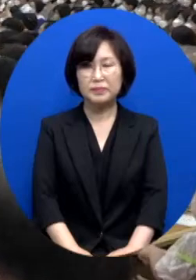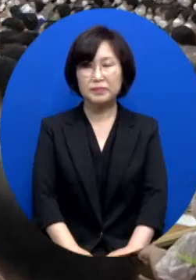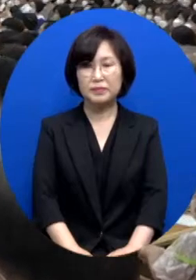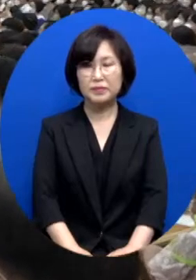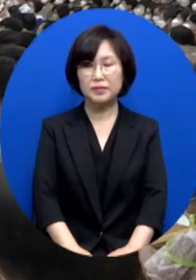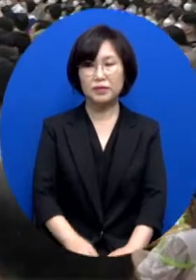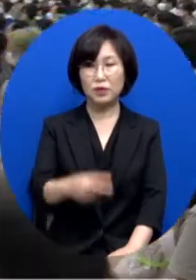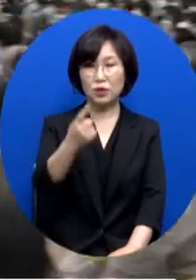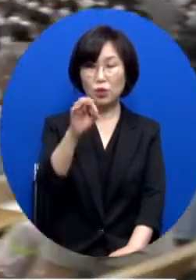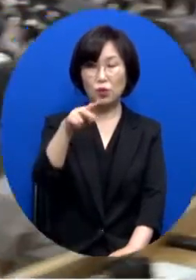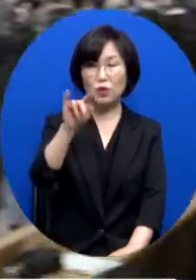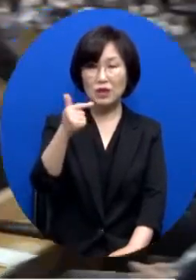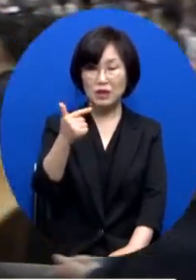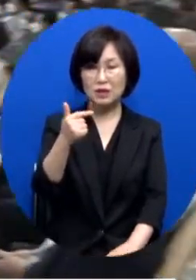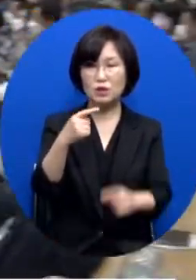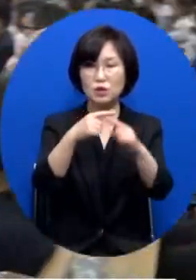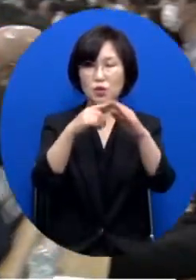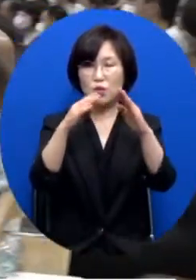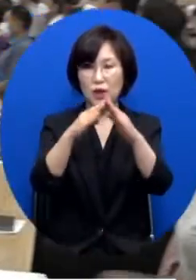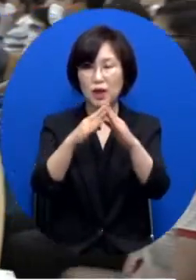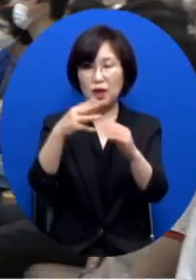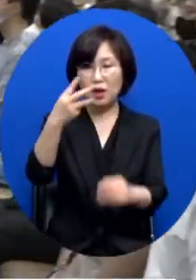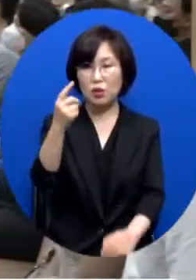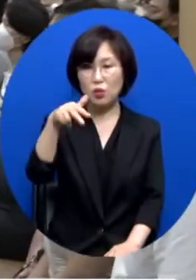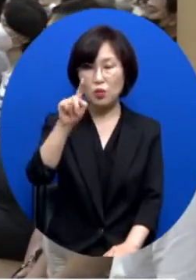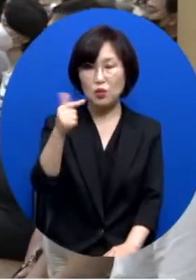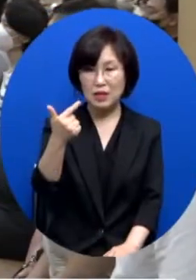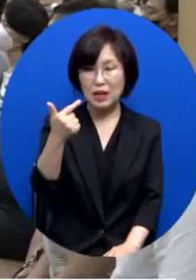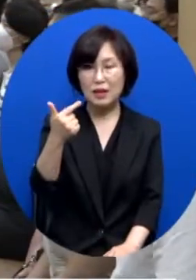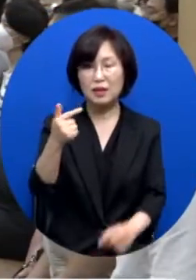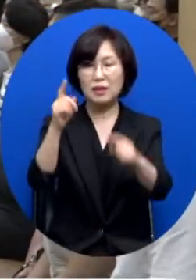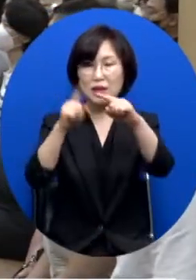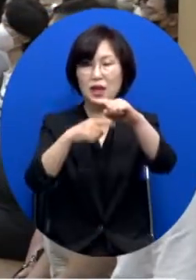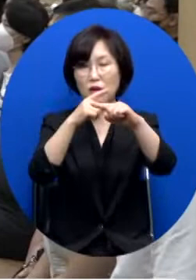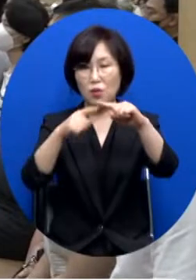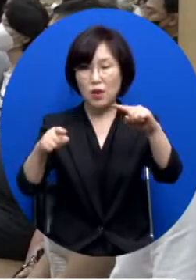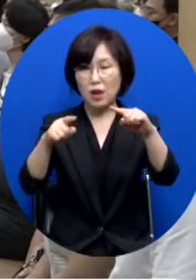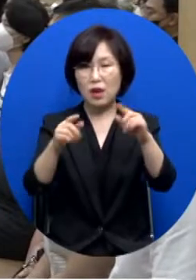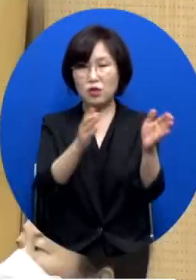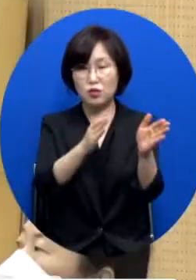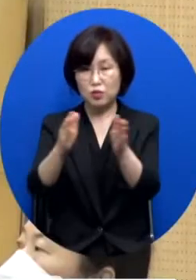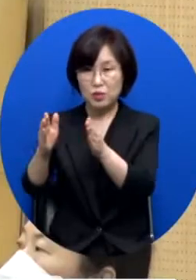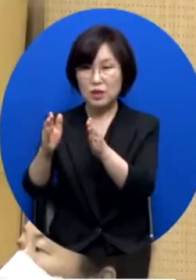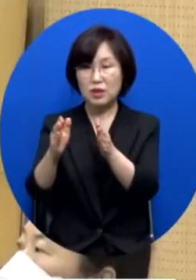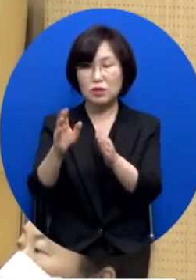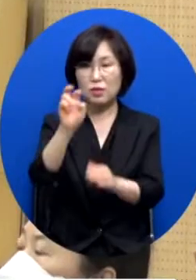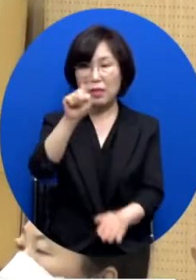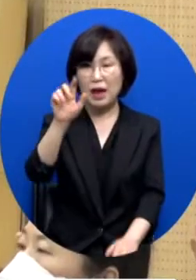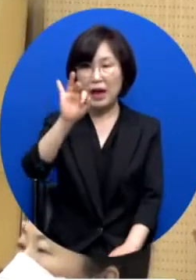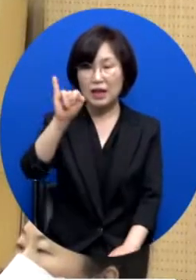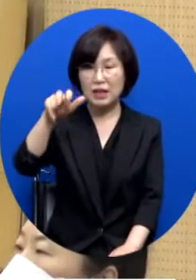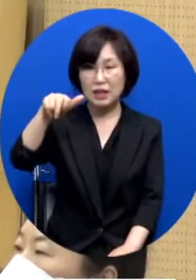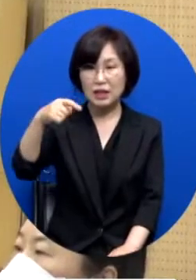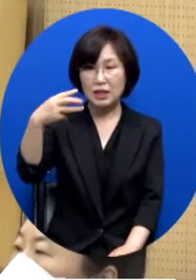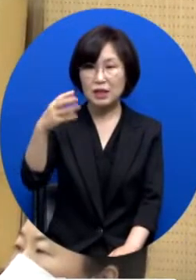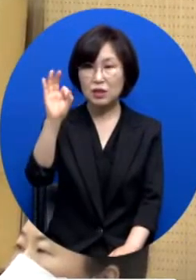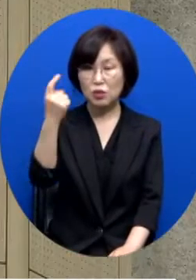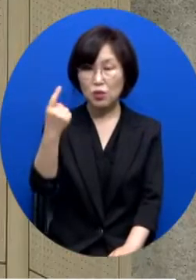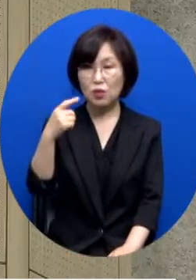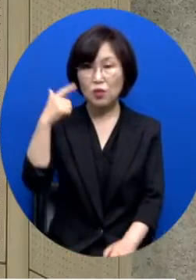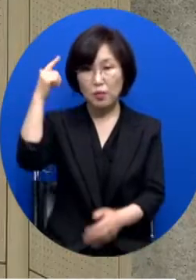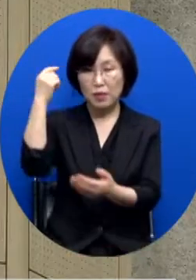대구 동신교회는 제4차 로잔대회 준비를 위한 국제로잔운동총재 마이크로 박사를 초청해 예배를